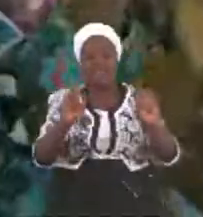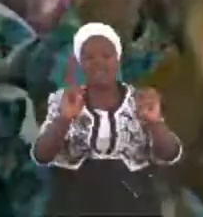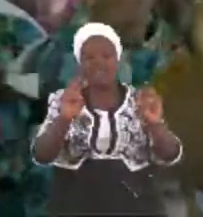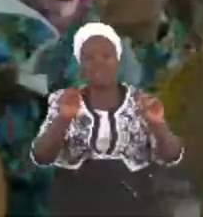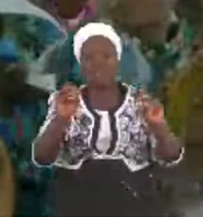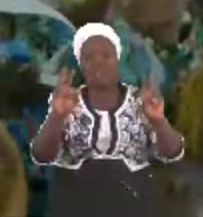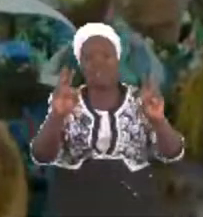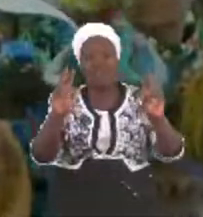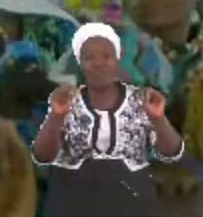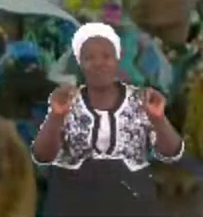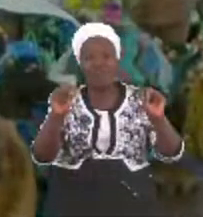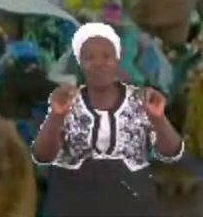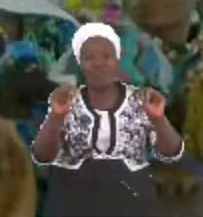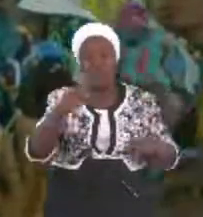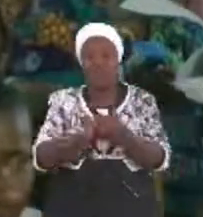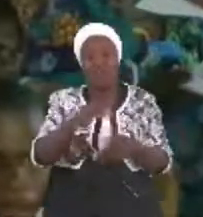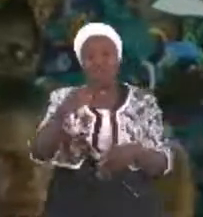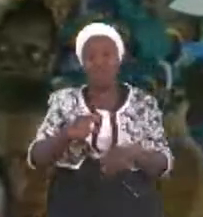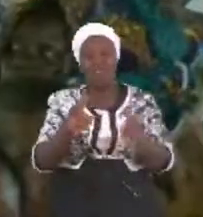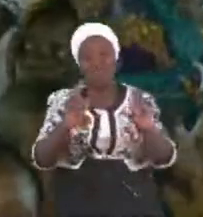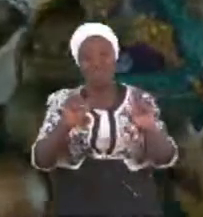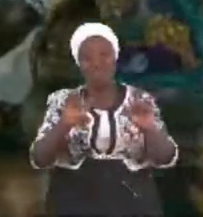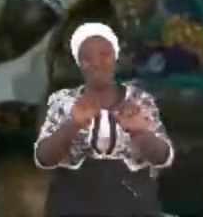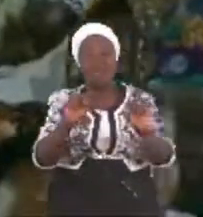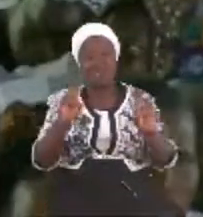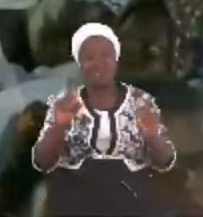sortir. Cette maladie doit sortir.